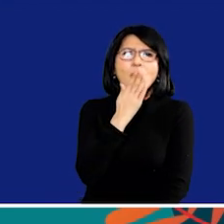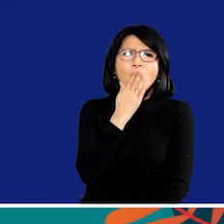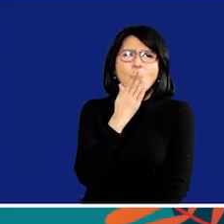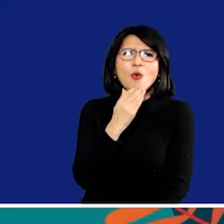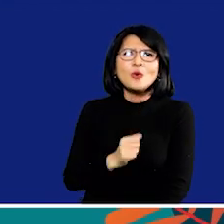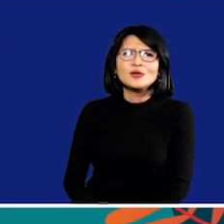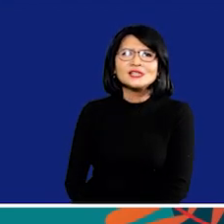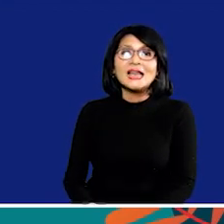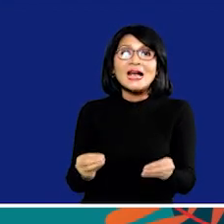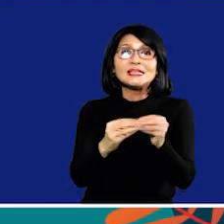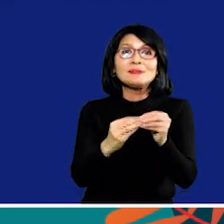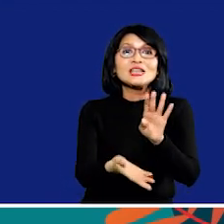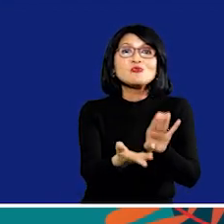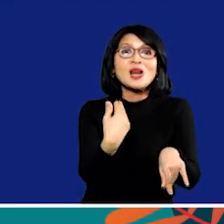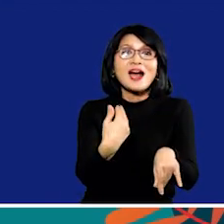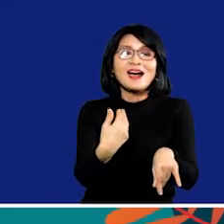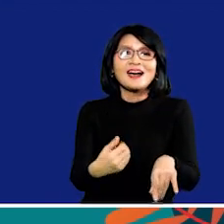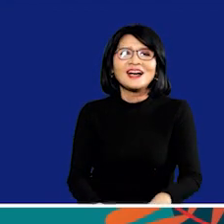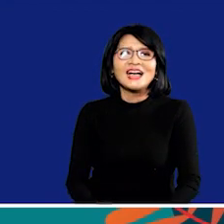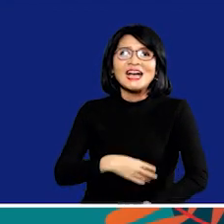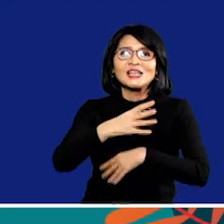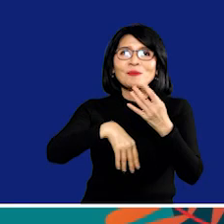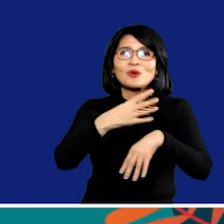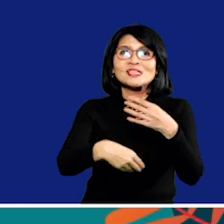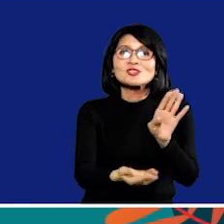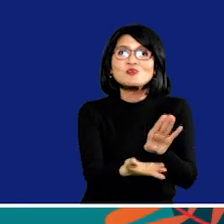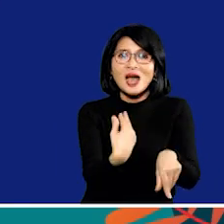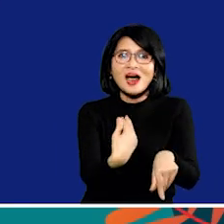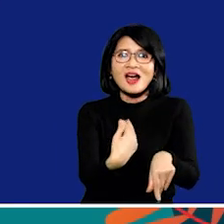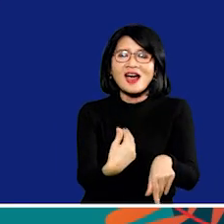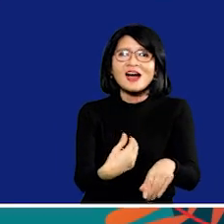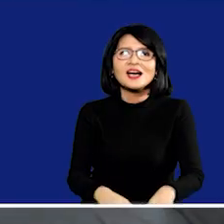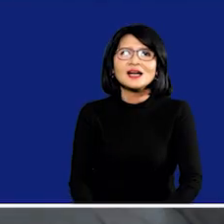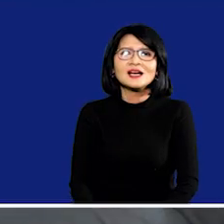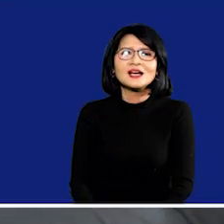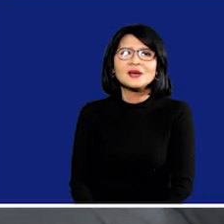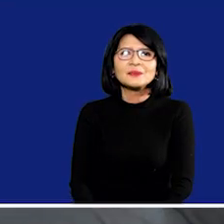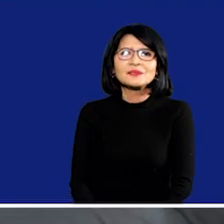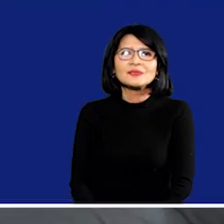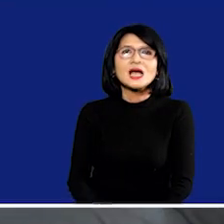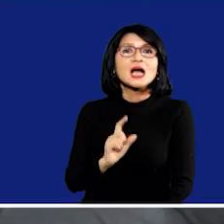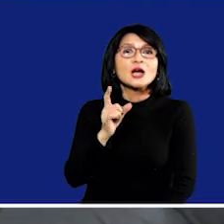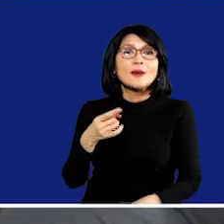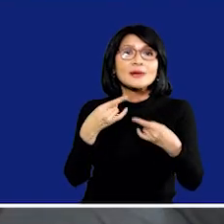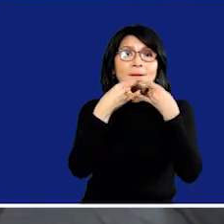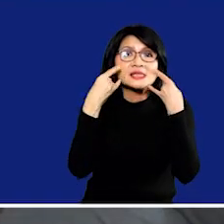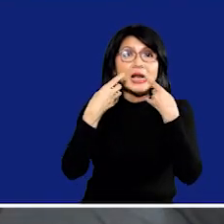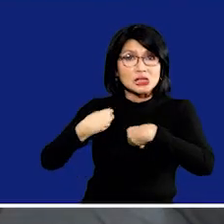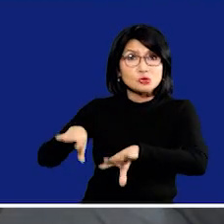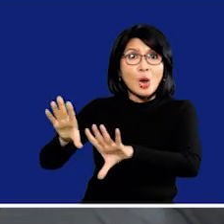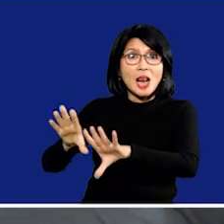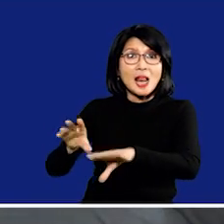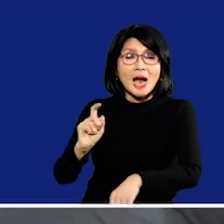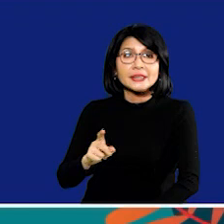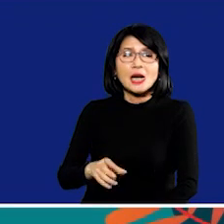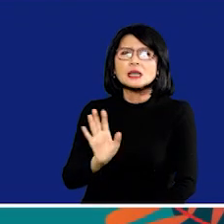Oh. Jadi didaur ulang ya? Bagus. Iya, sekali. Pak. Terus biasanya Ria kalau udah buat masker ada juga yang